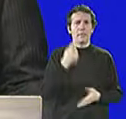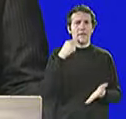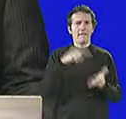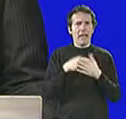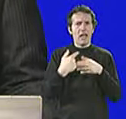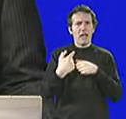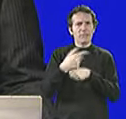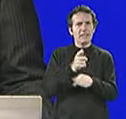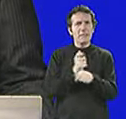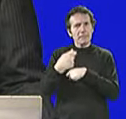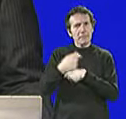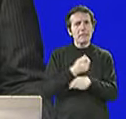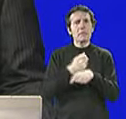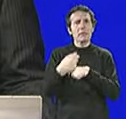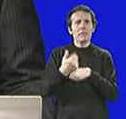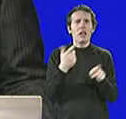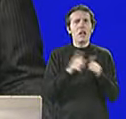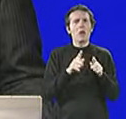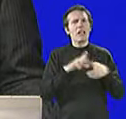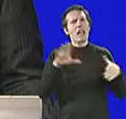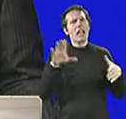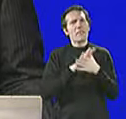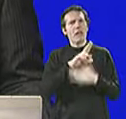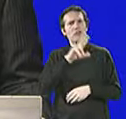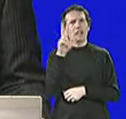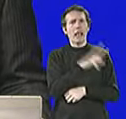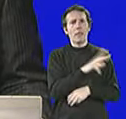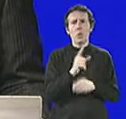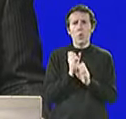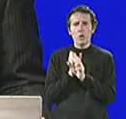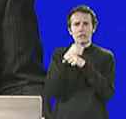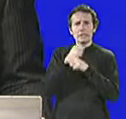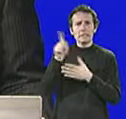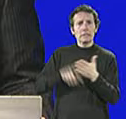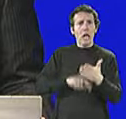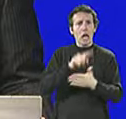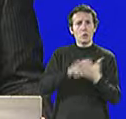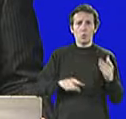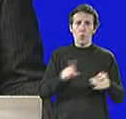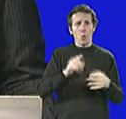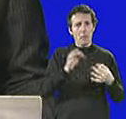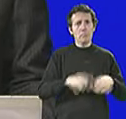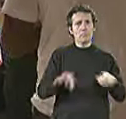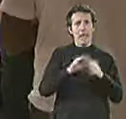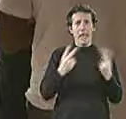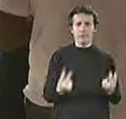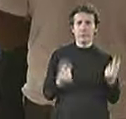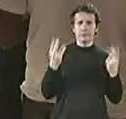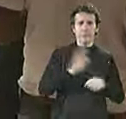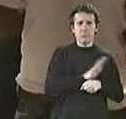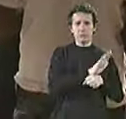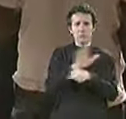la caricature à la censure. C'est à la gloire de notre pays.